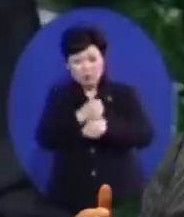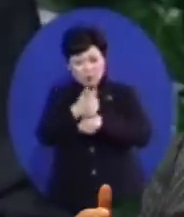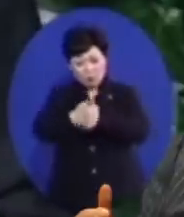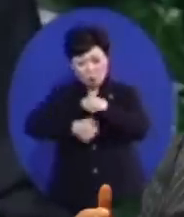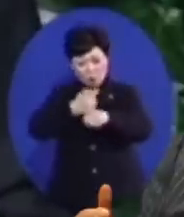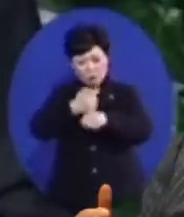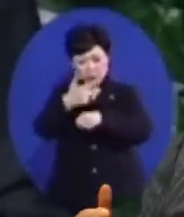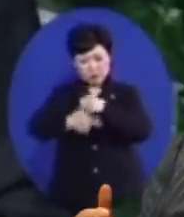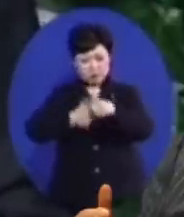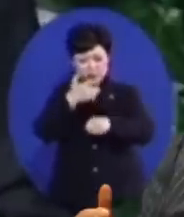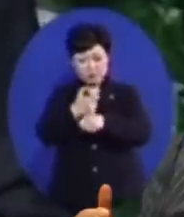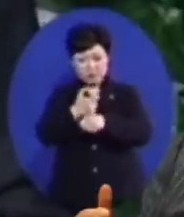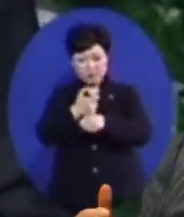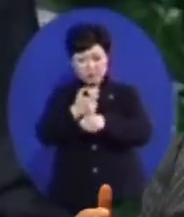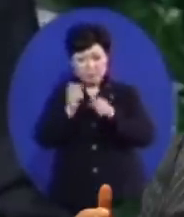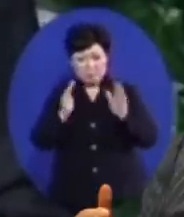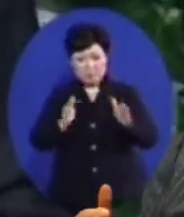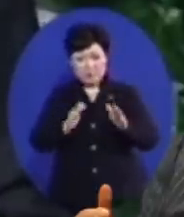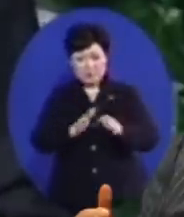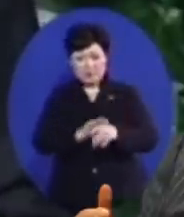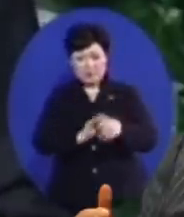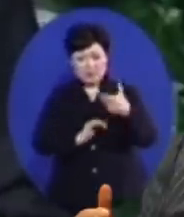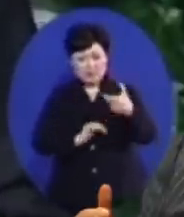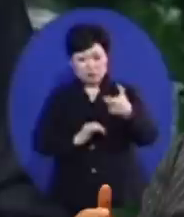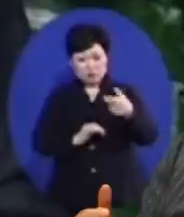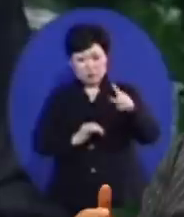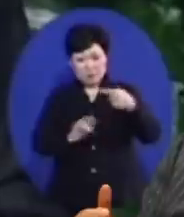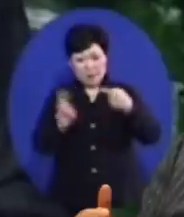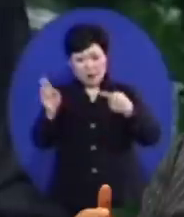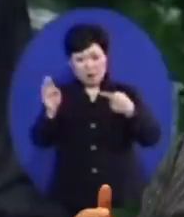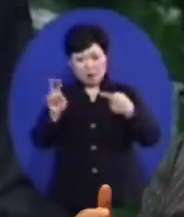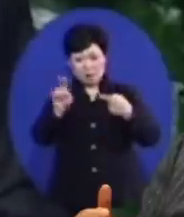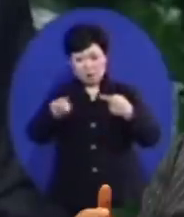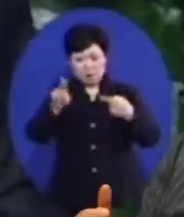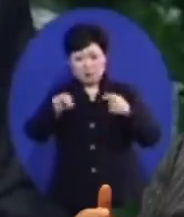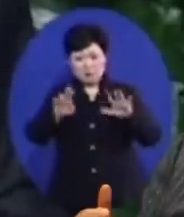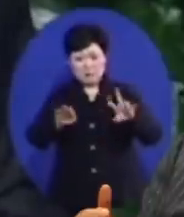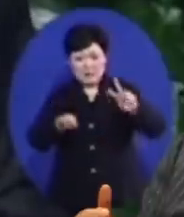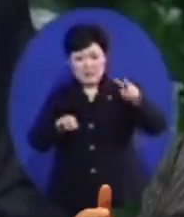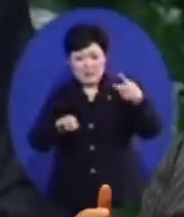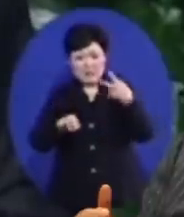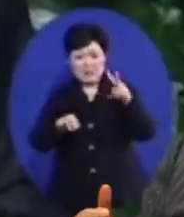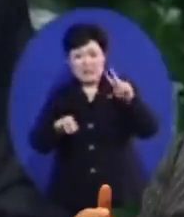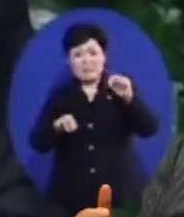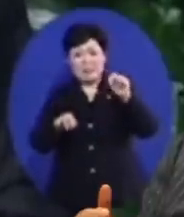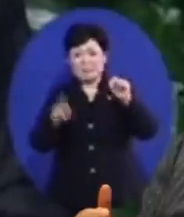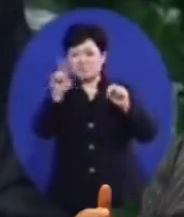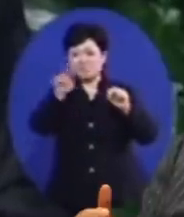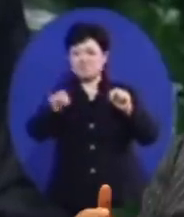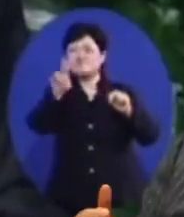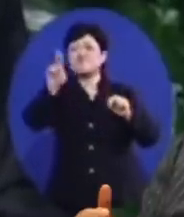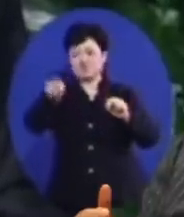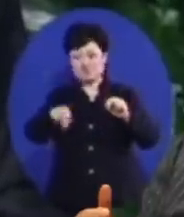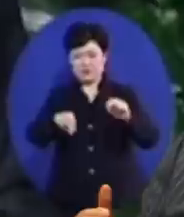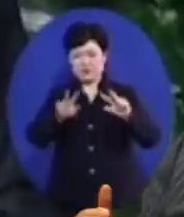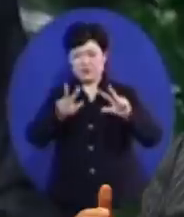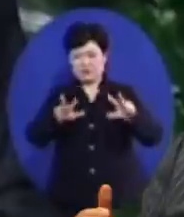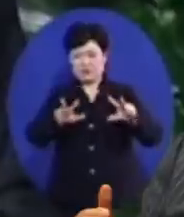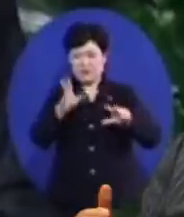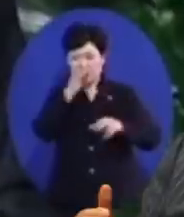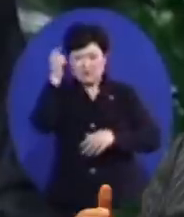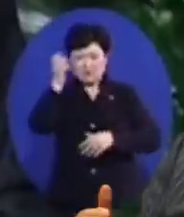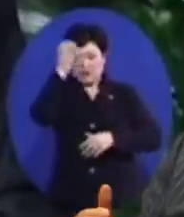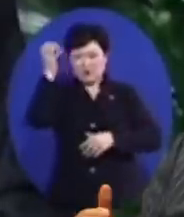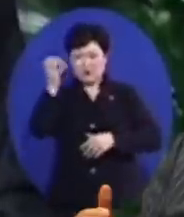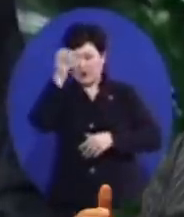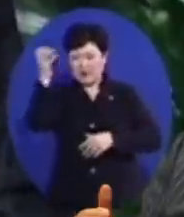만에 60불에서 100불 되던 GNP가 2만 불이 됐습니다. 그러니까 상승기류를 안 타고는 인간의 힘으로는